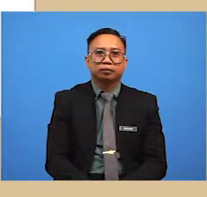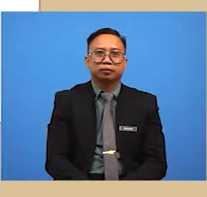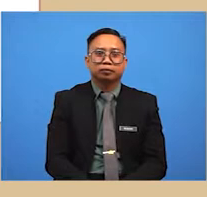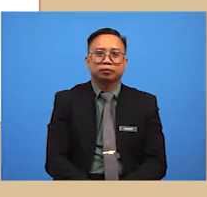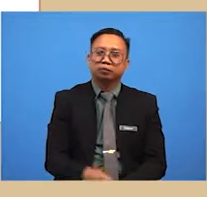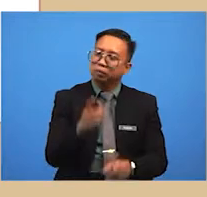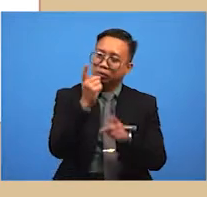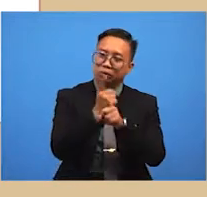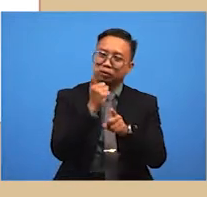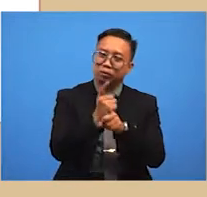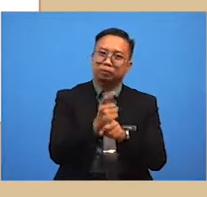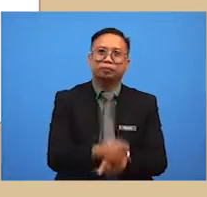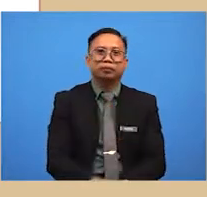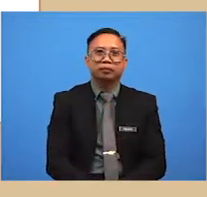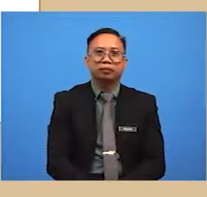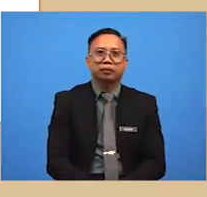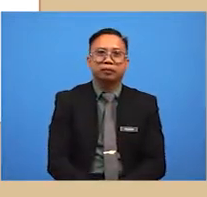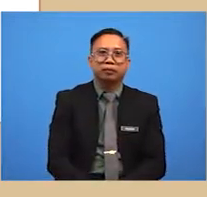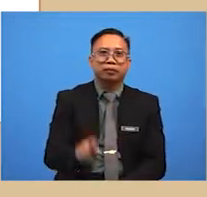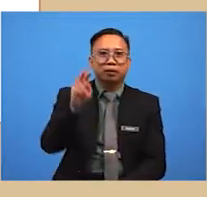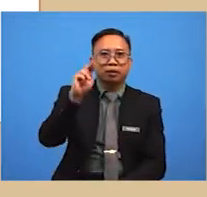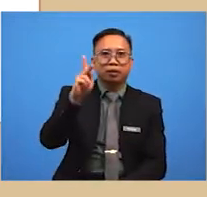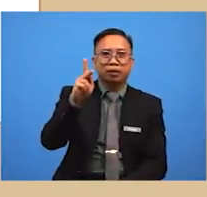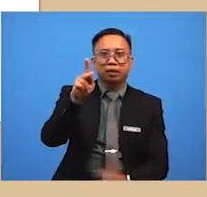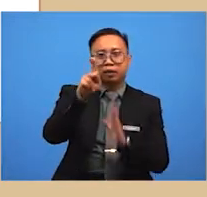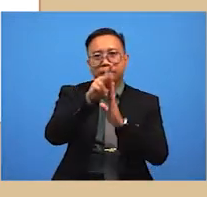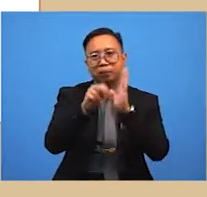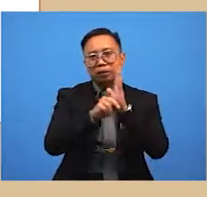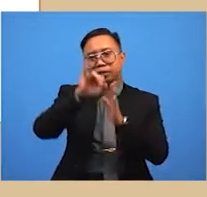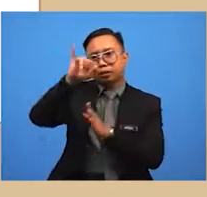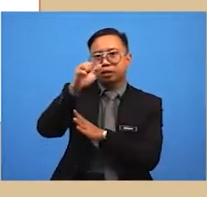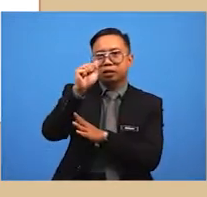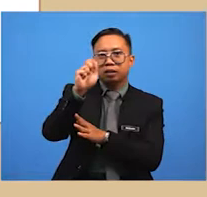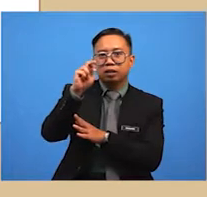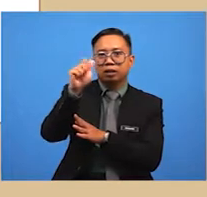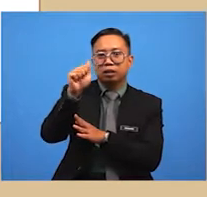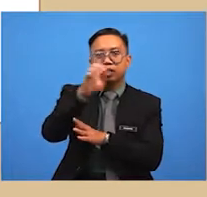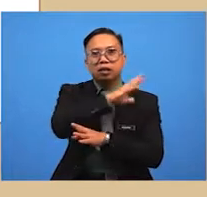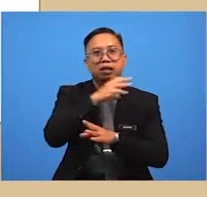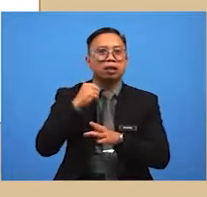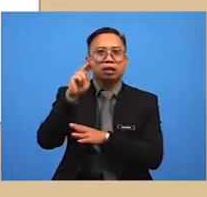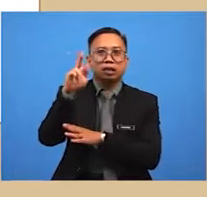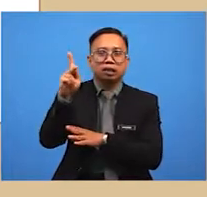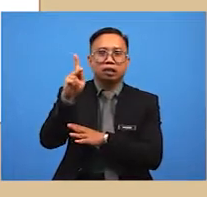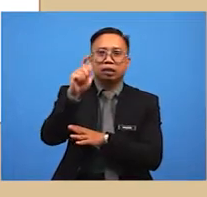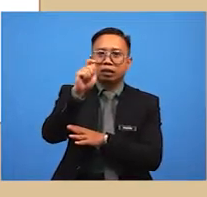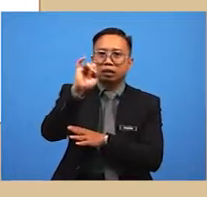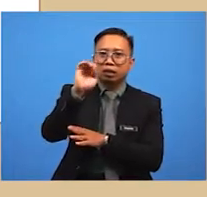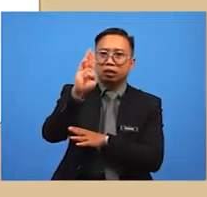tepat sekali murid-murid, nukleus penjana dan nukleus tube.